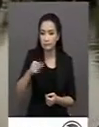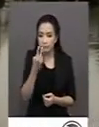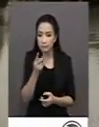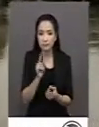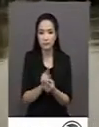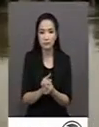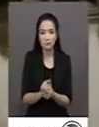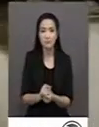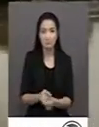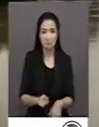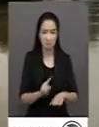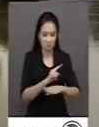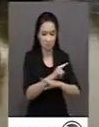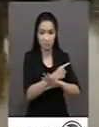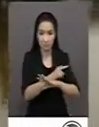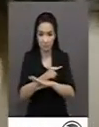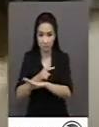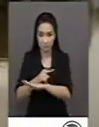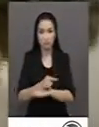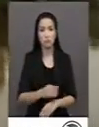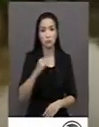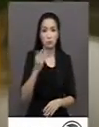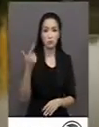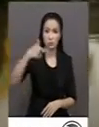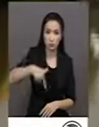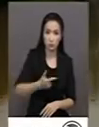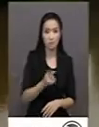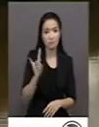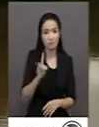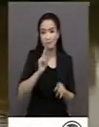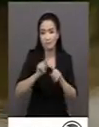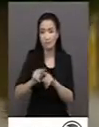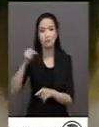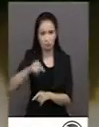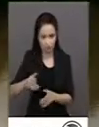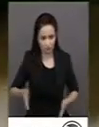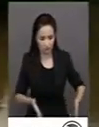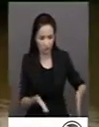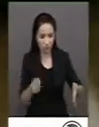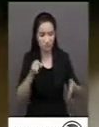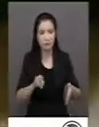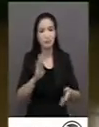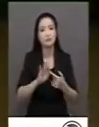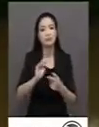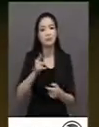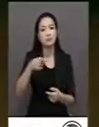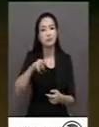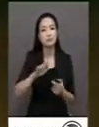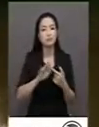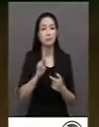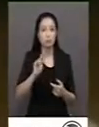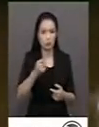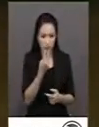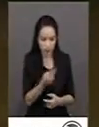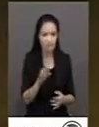อกับกระเบนราหูโลมาอิรวดีสัตว์น้ำอื่นๆที่เจอแต่ลุ่มน้ำบางปะกงเท่านั้นครับความหลากหลาย